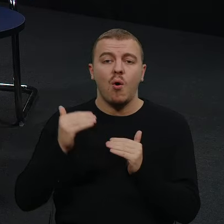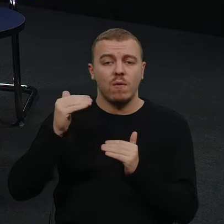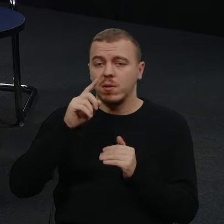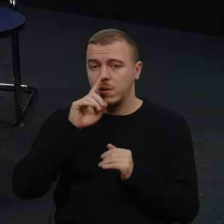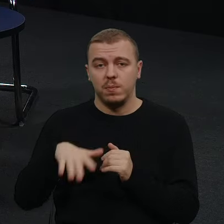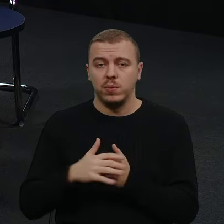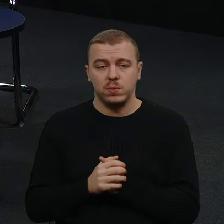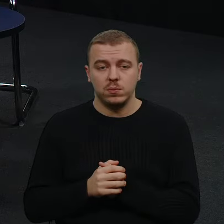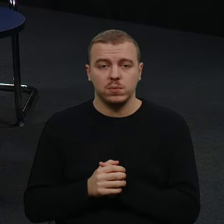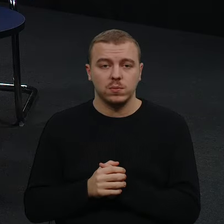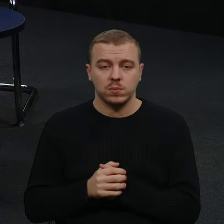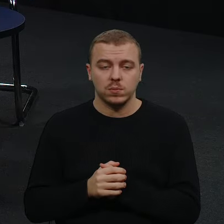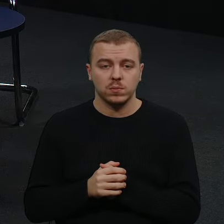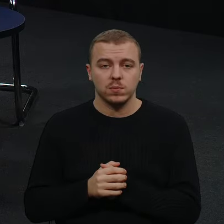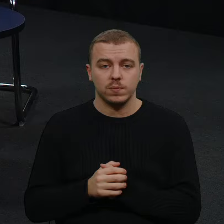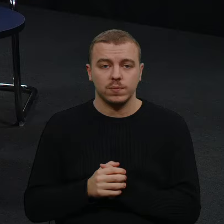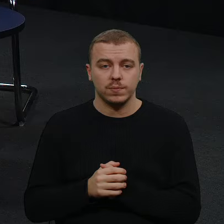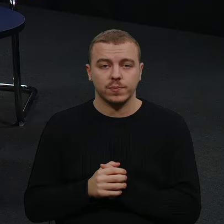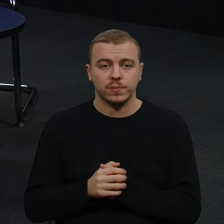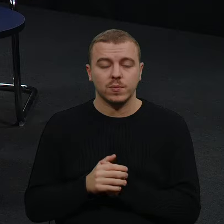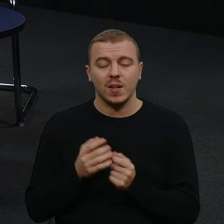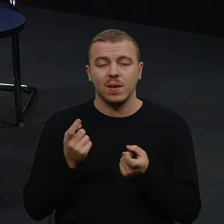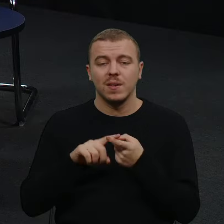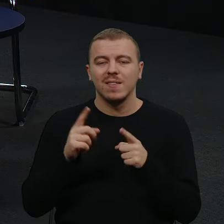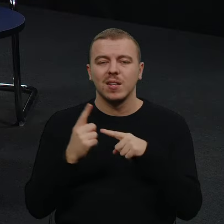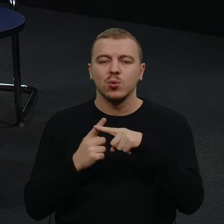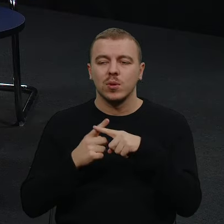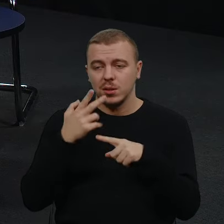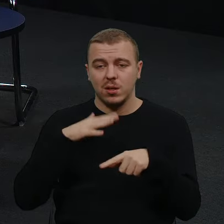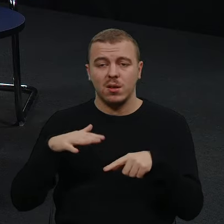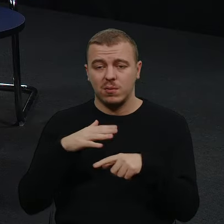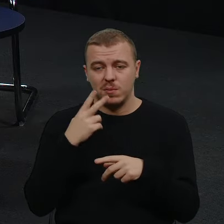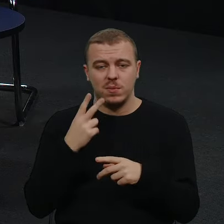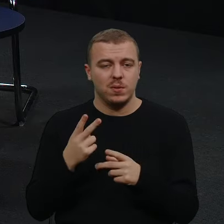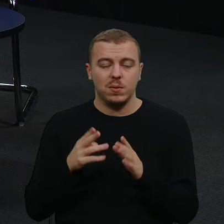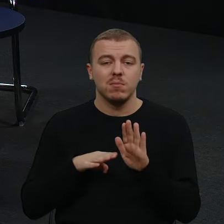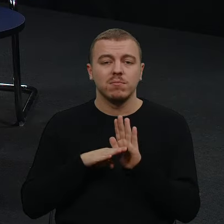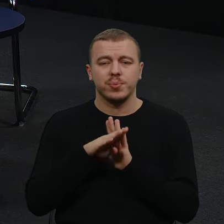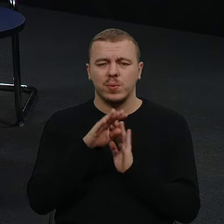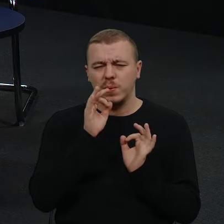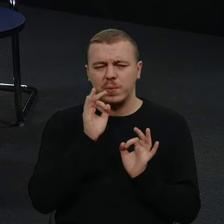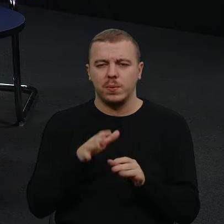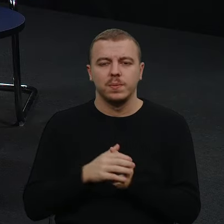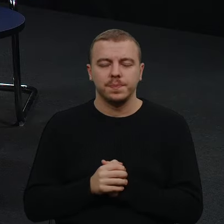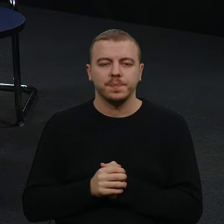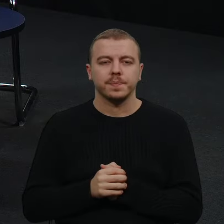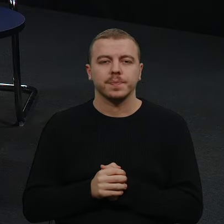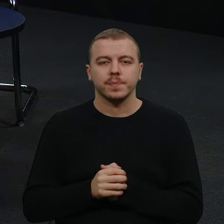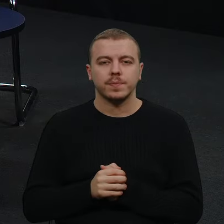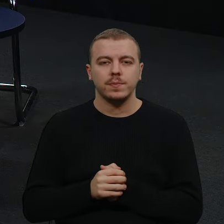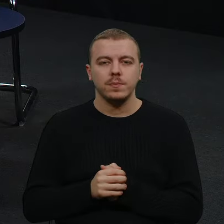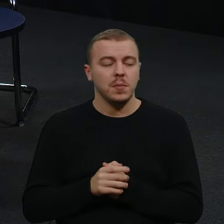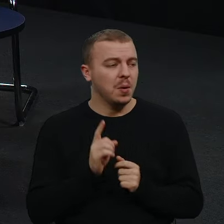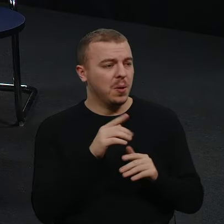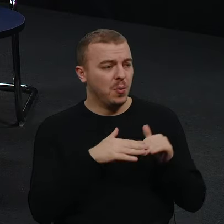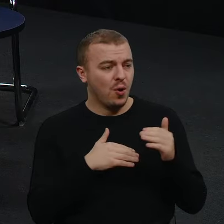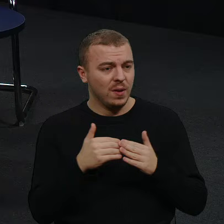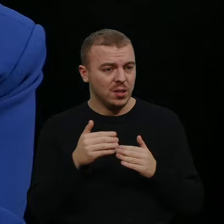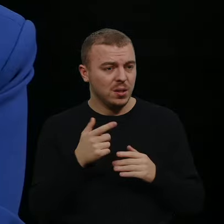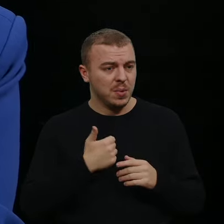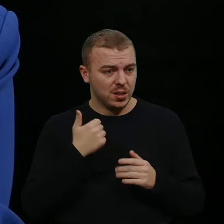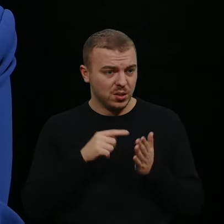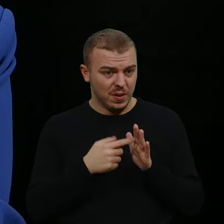pasižiūrėsim pagal bendrą vidurkį, koks yra ir dabar, ir proveržio mes kol kas nematom. Tai, bet ar profesija